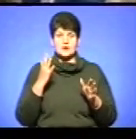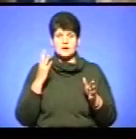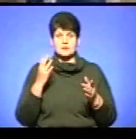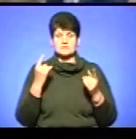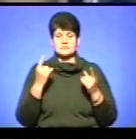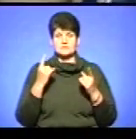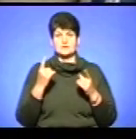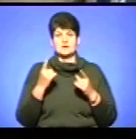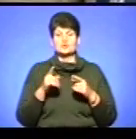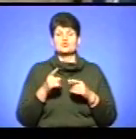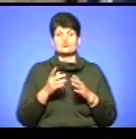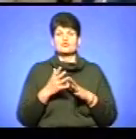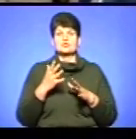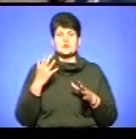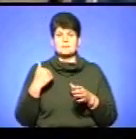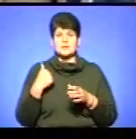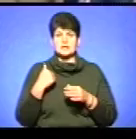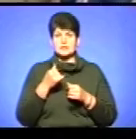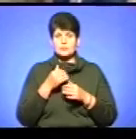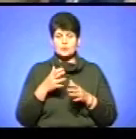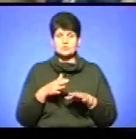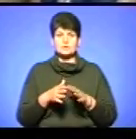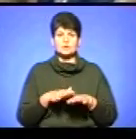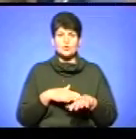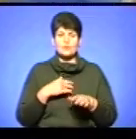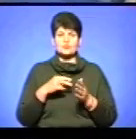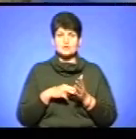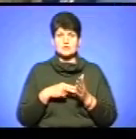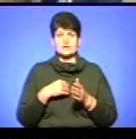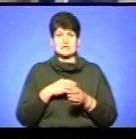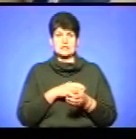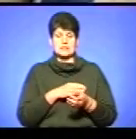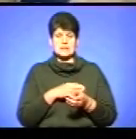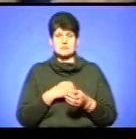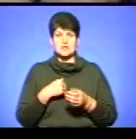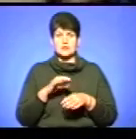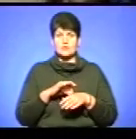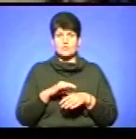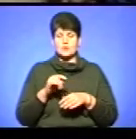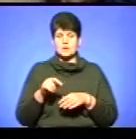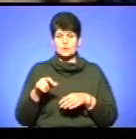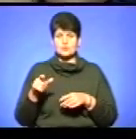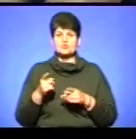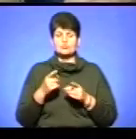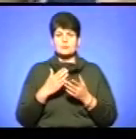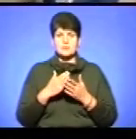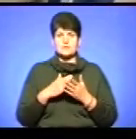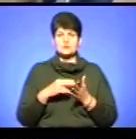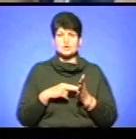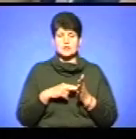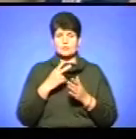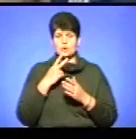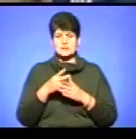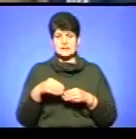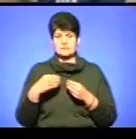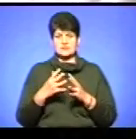має бути черга? Ми пенсіонери, ми не можемо так довго стояти, в нас тиск, ми хворі люди. Чого ми маємо стояти, показники